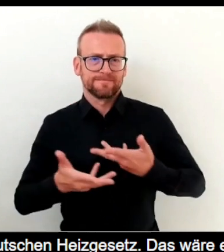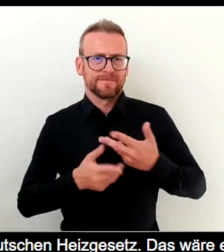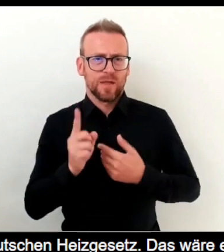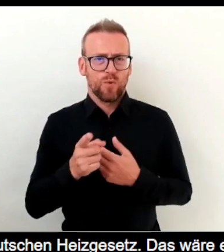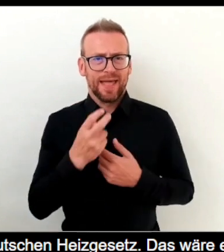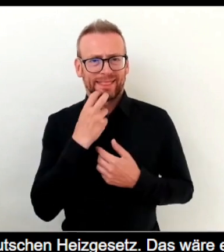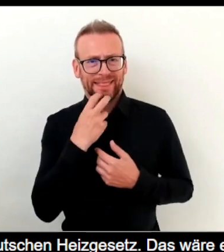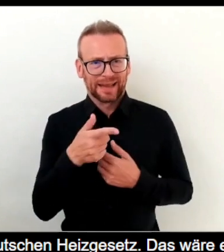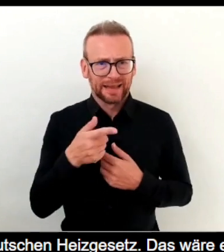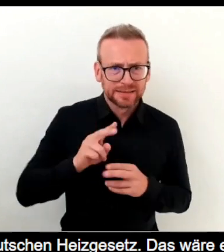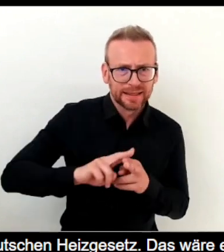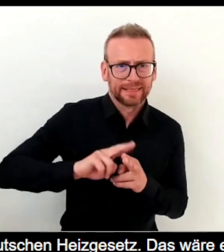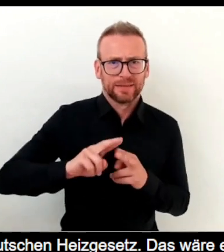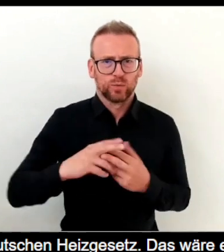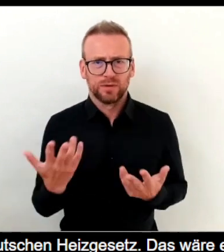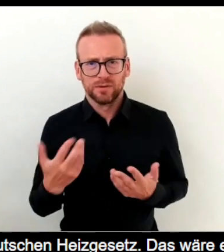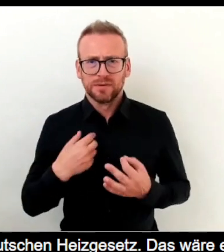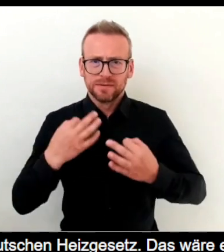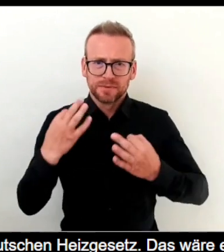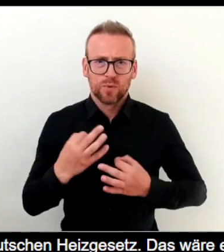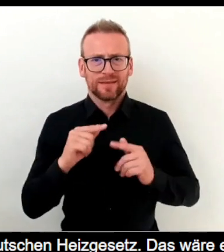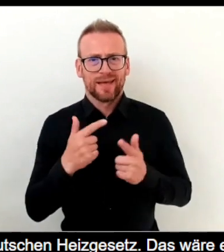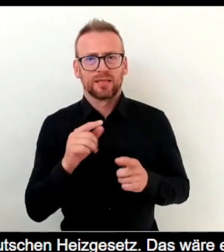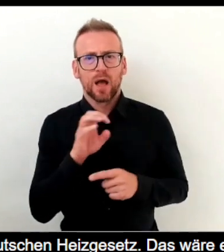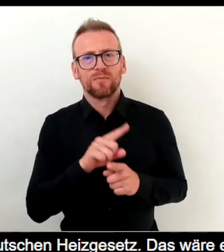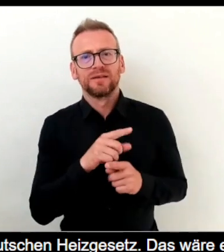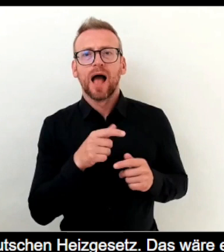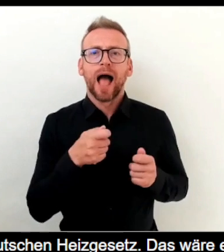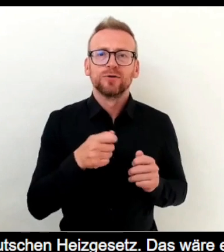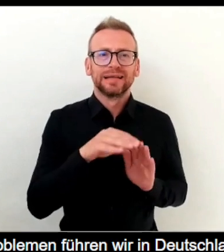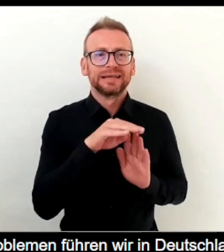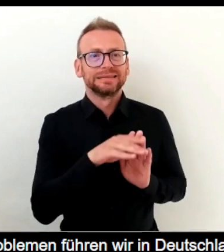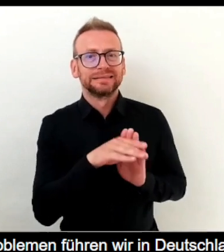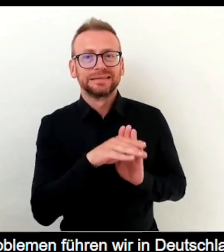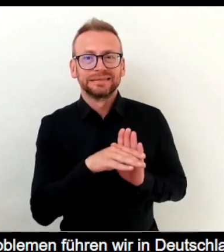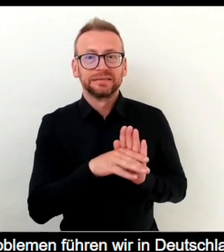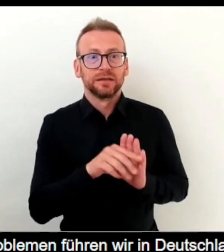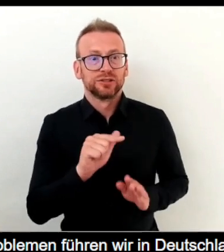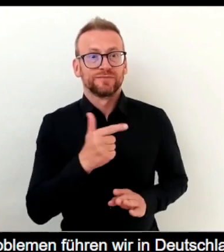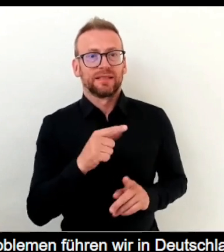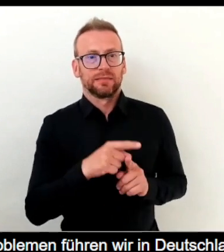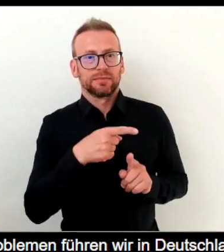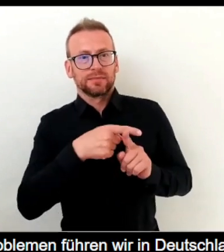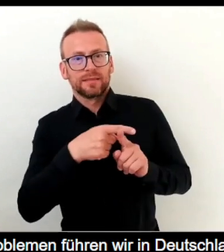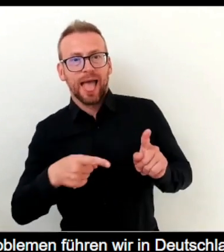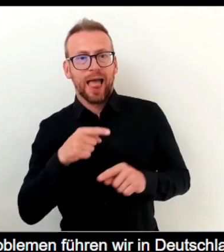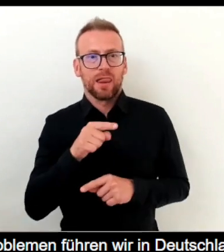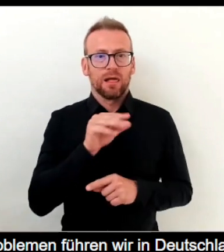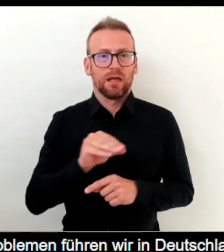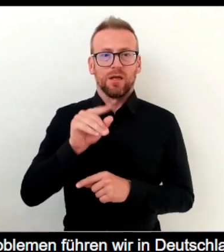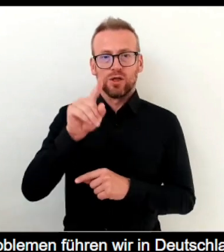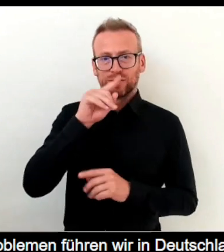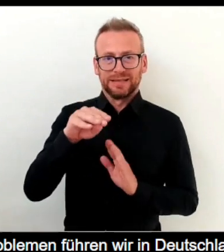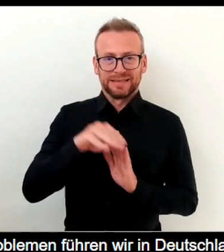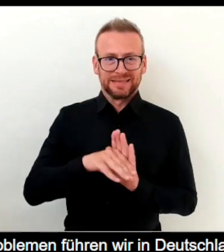große, wie soll ich sagen, Sensibilität beim Thema wie Wolf oder noch Fischotterpanz dazu. Wir glauben, dass es einfach wichtig ist, die